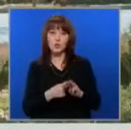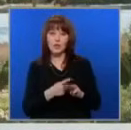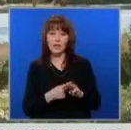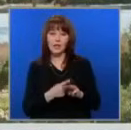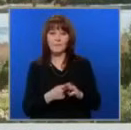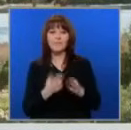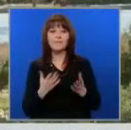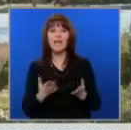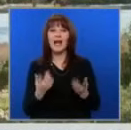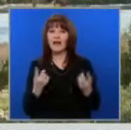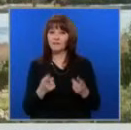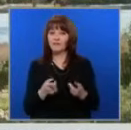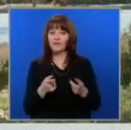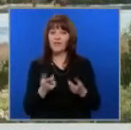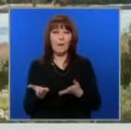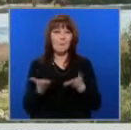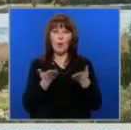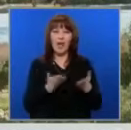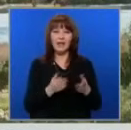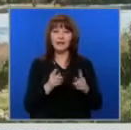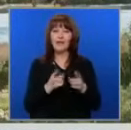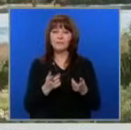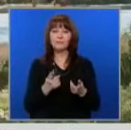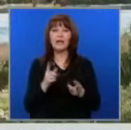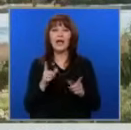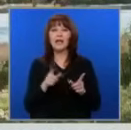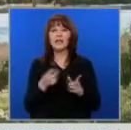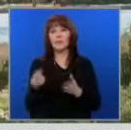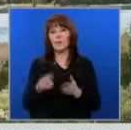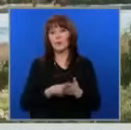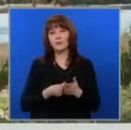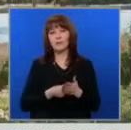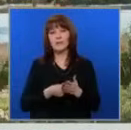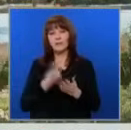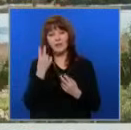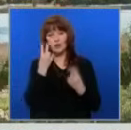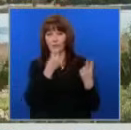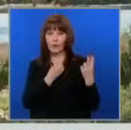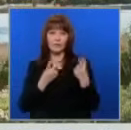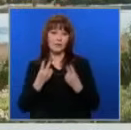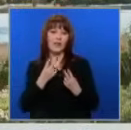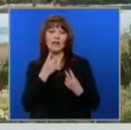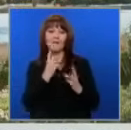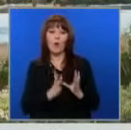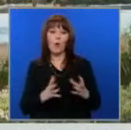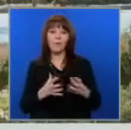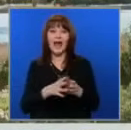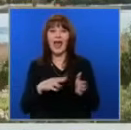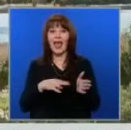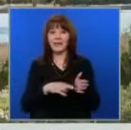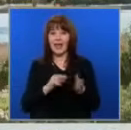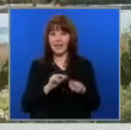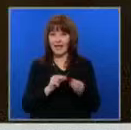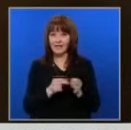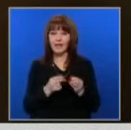на вице-премиера и министър на външните работи Мария Габриел бяха подписани ключови споразумения в областта на енергетиката